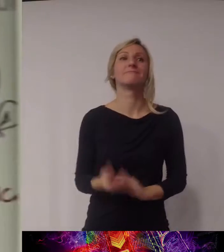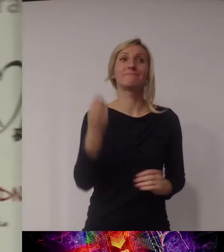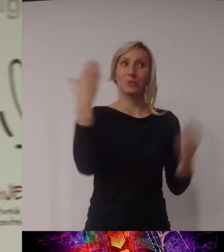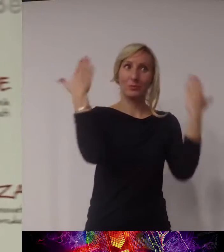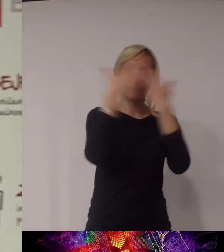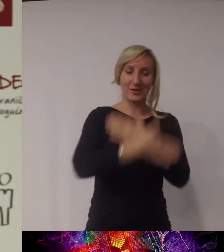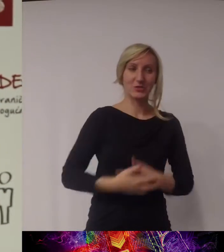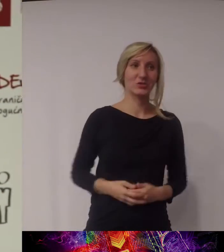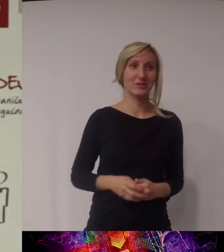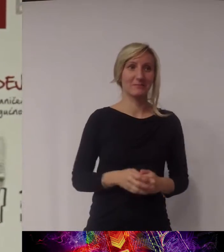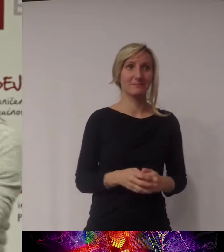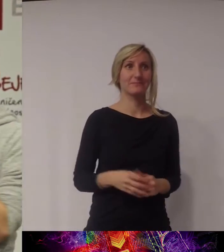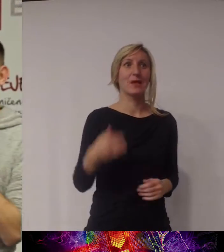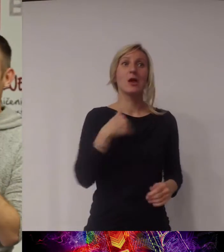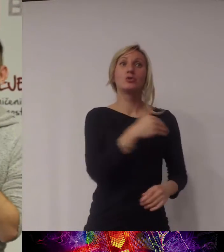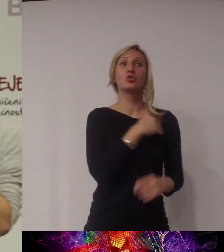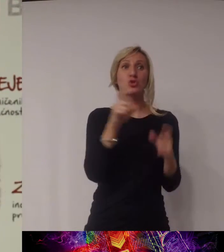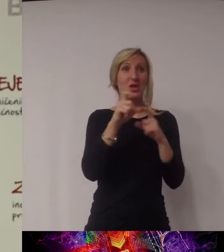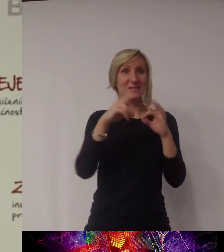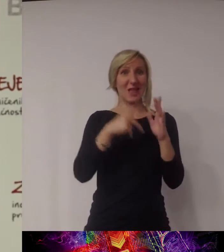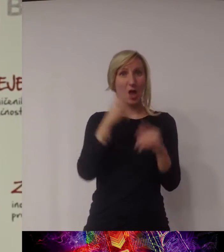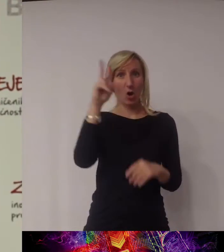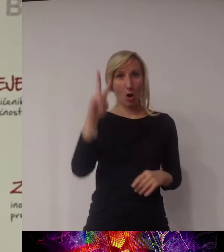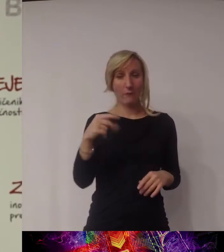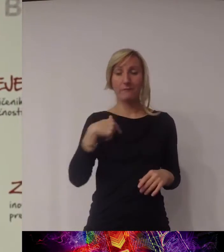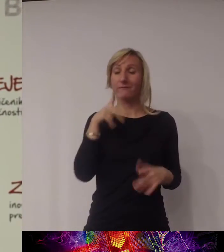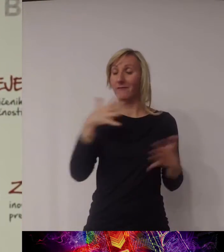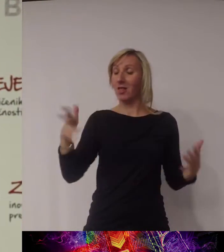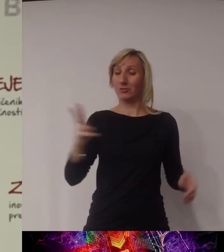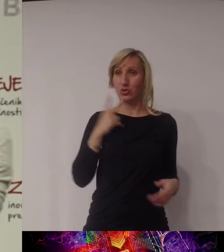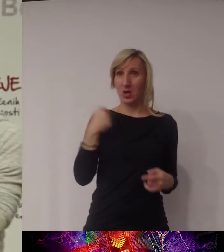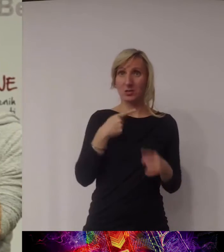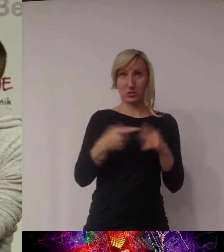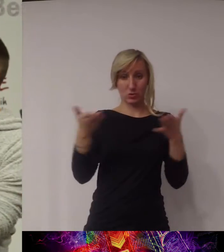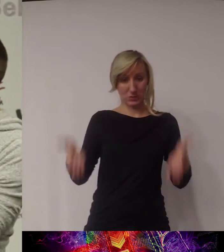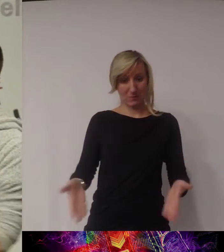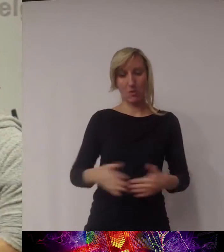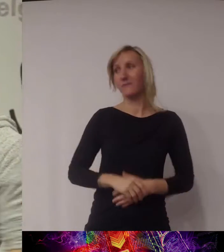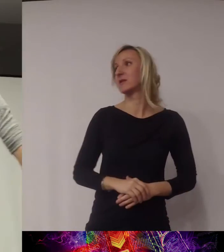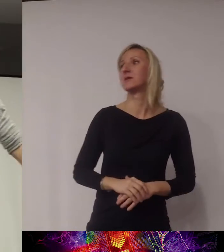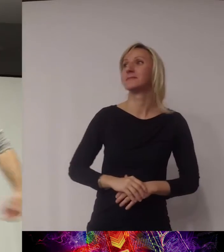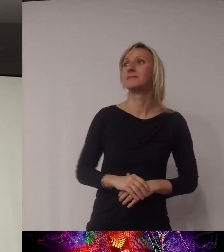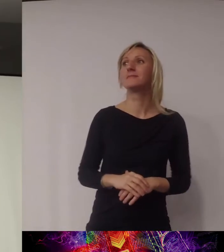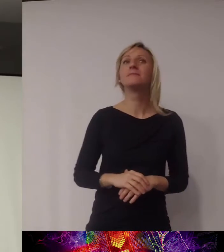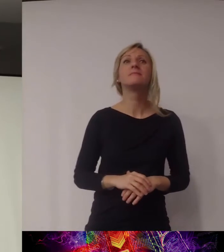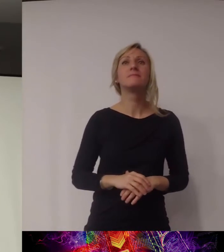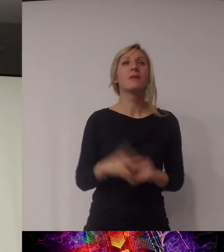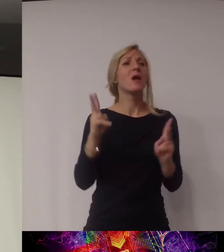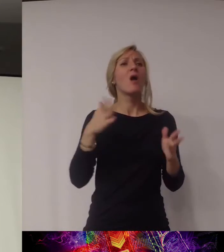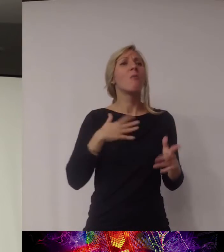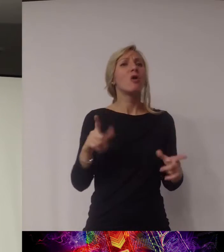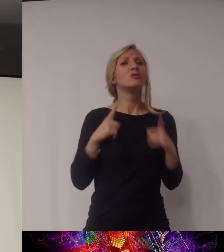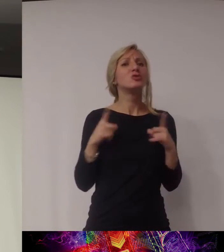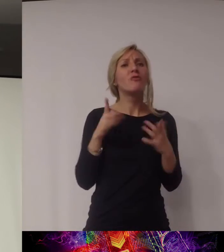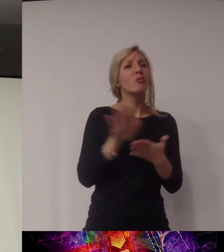Dobro večer, ja sam Đurica Stanković i izuzetna mi je čast što sam danas ovde sa vama. Ono kako je moj život